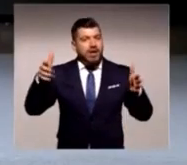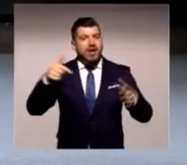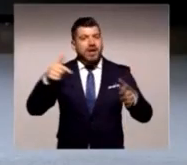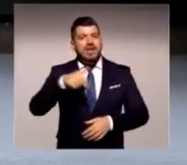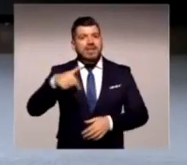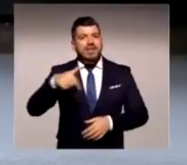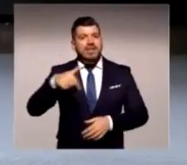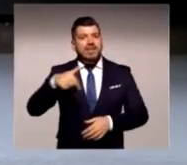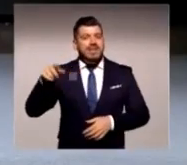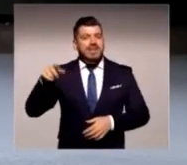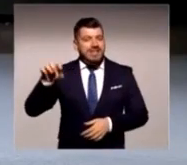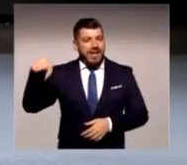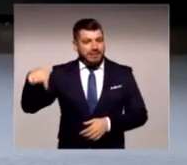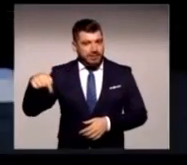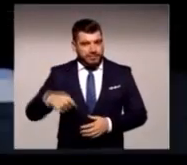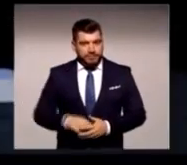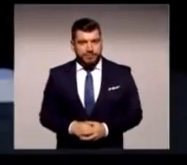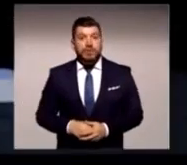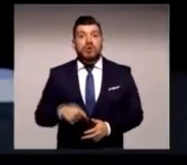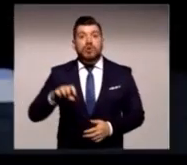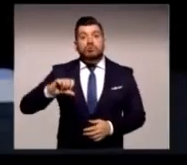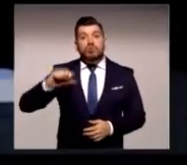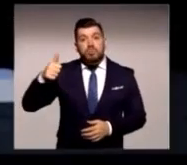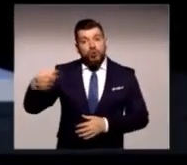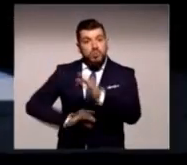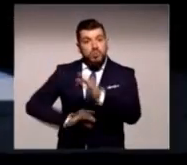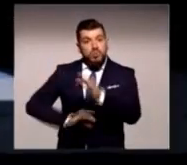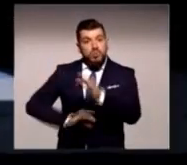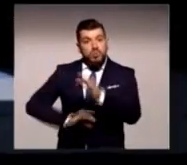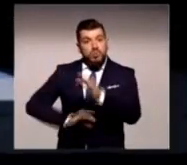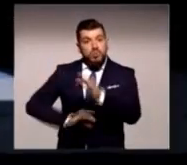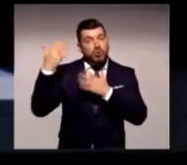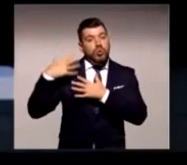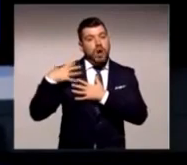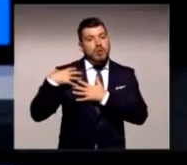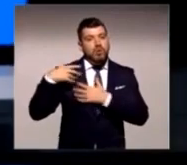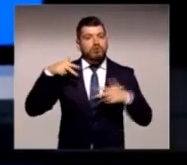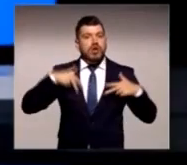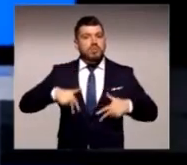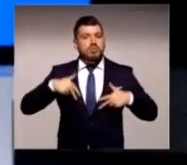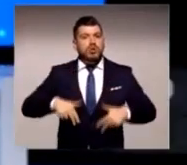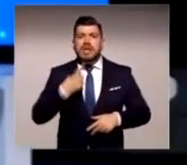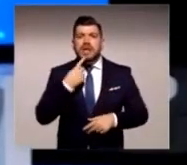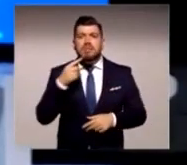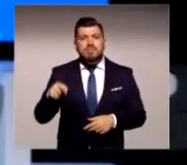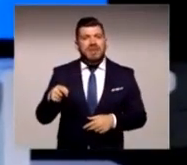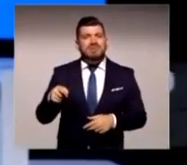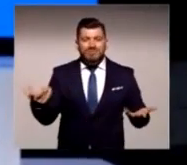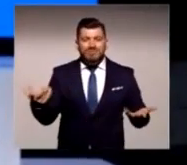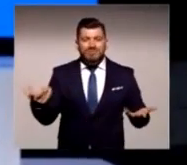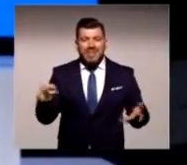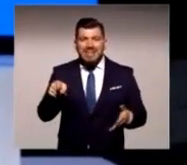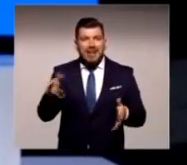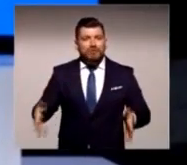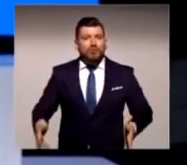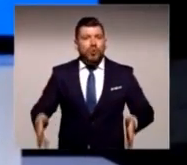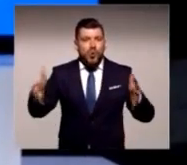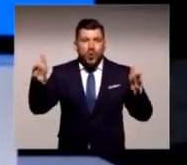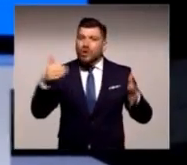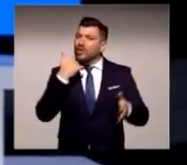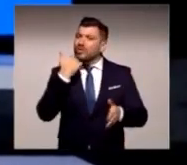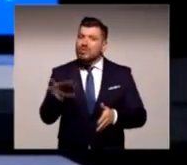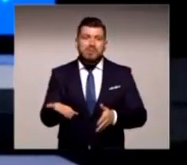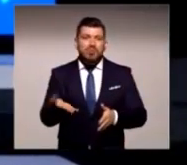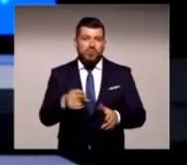αυτό, όταν πήγαμε, το πρώτο πράγμα που είπε ο κύριος Δήμας, ο αρμόδιος υπουργός, είναι ότι δεν μπορεί η ΓΕΤ να είναι σε ένα τέτοιο χώρο, σε ένα, θα με επιτρέψετε